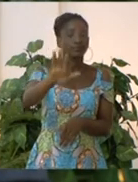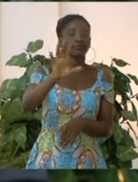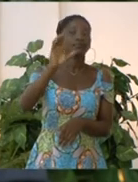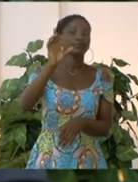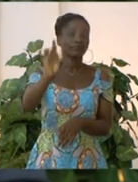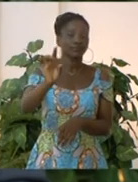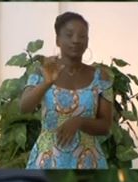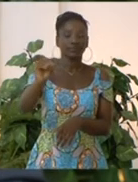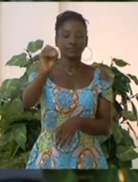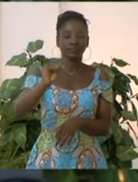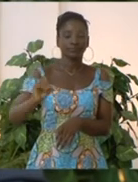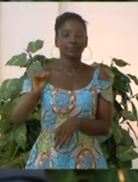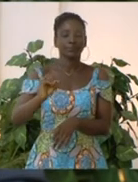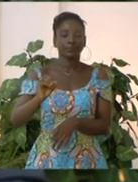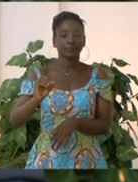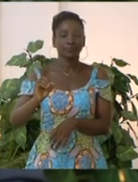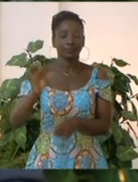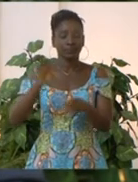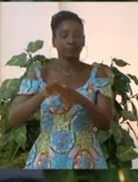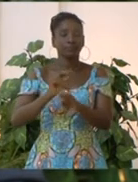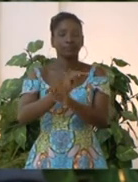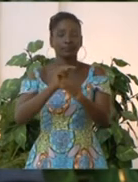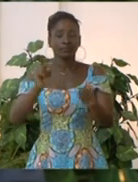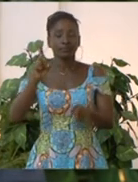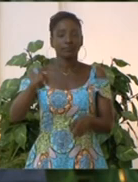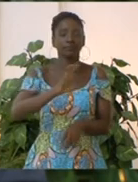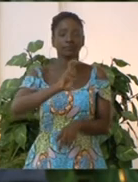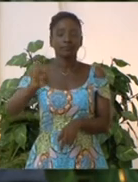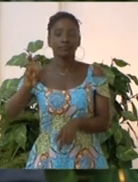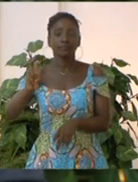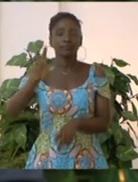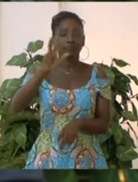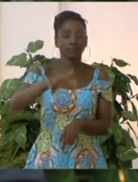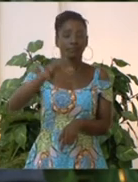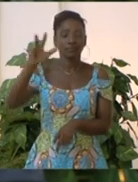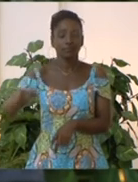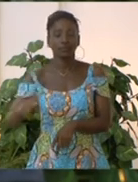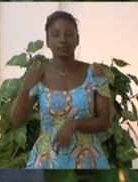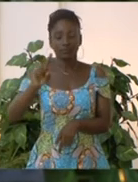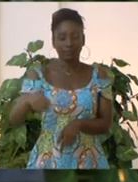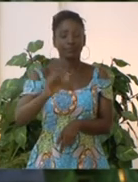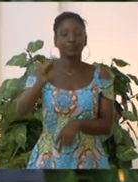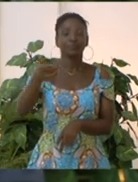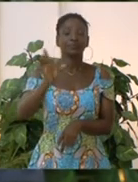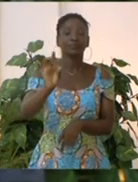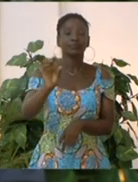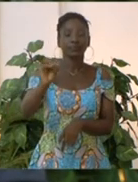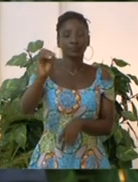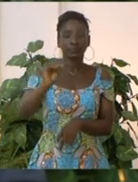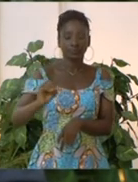puis le thème nul 1233 soit 2,17 pour cent